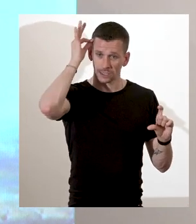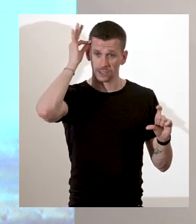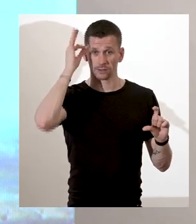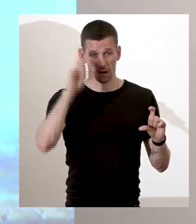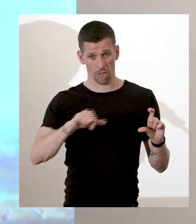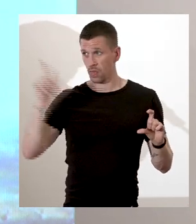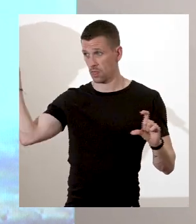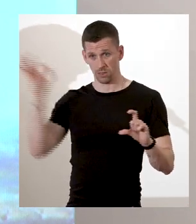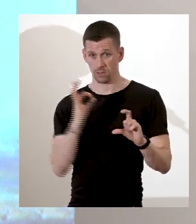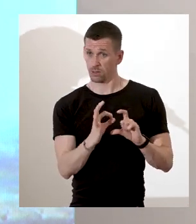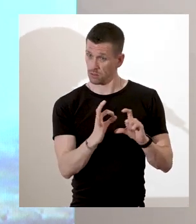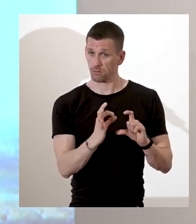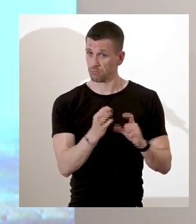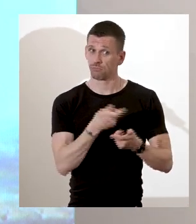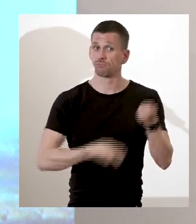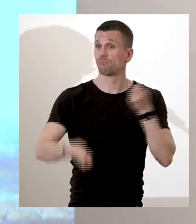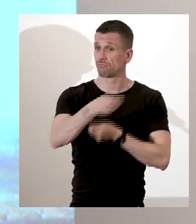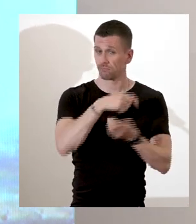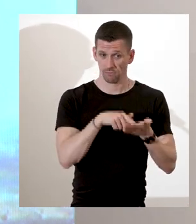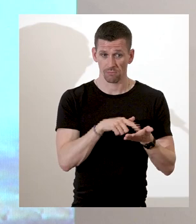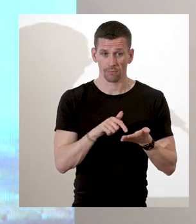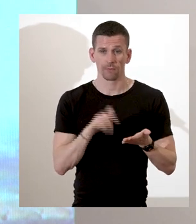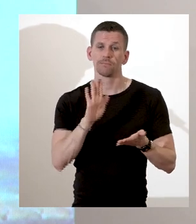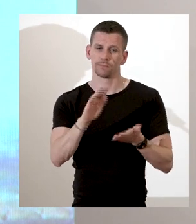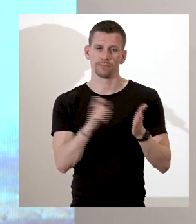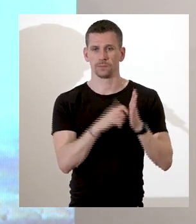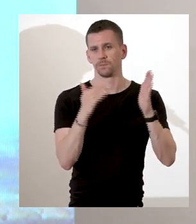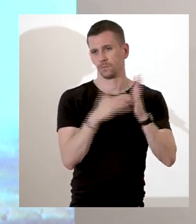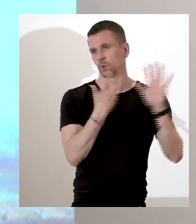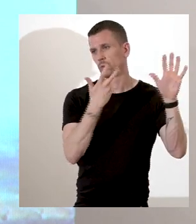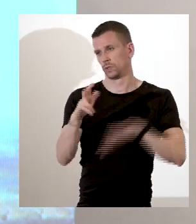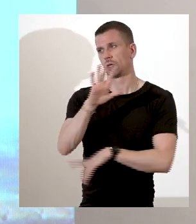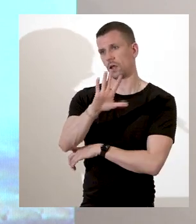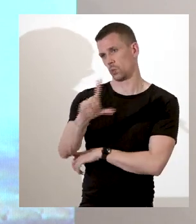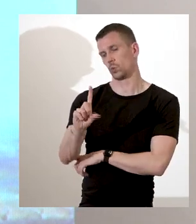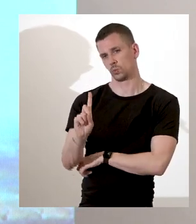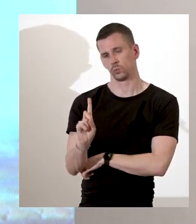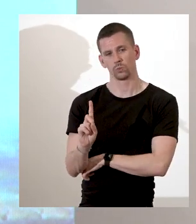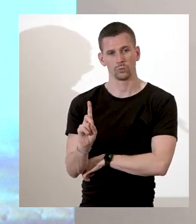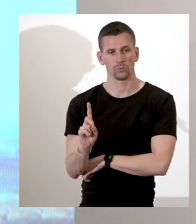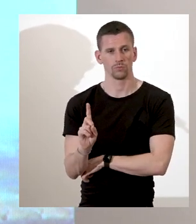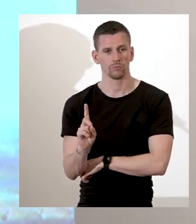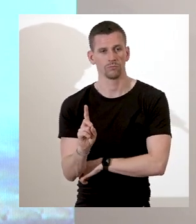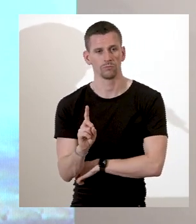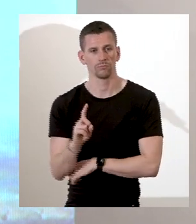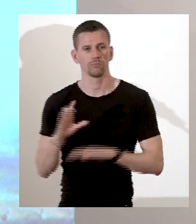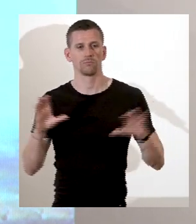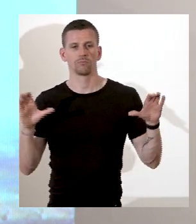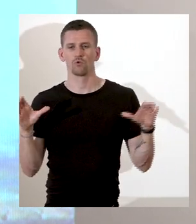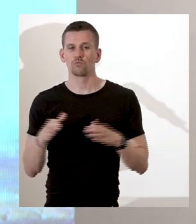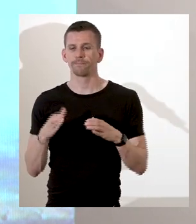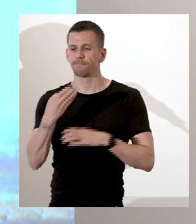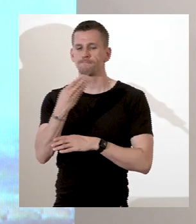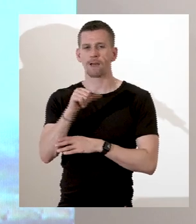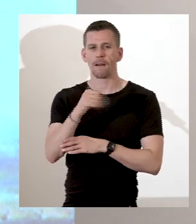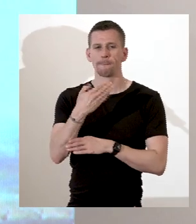1852, lorsque le tableau est réalisé, le corps des Mamelouks n'est plus du tout aussi important, aussi puissant